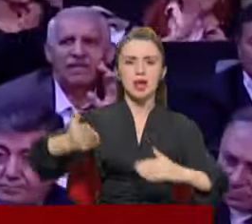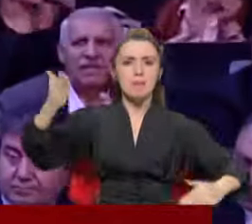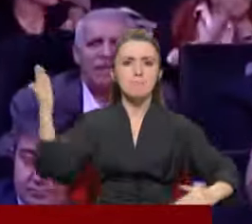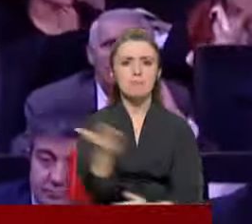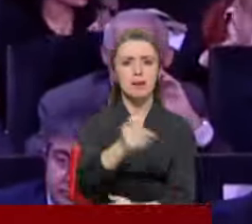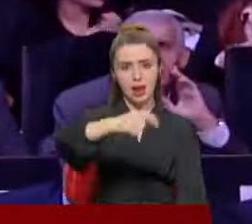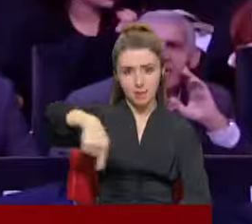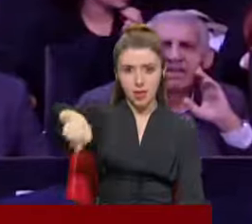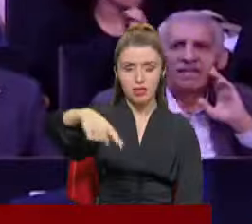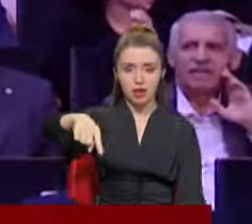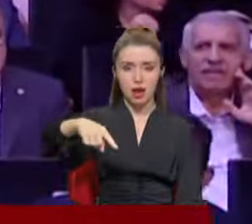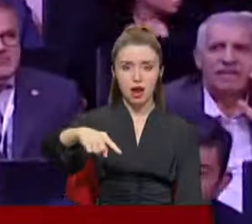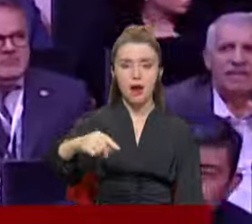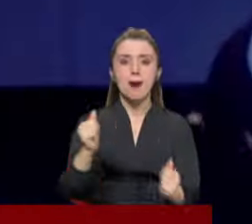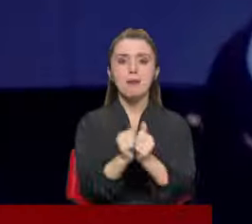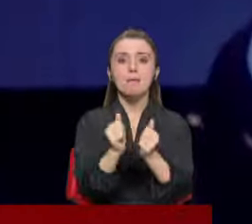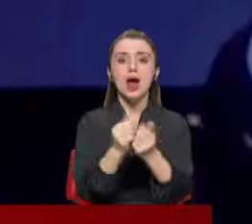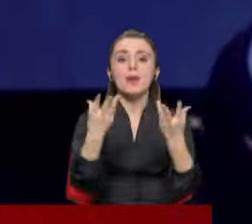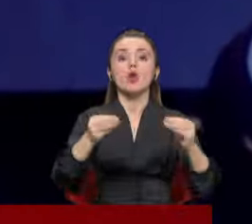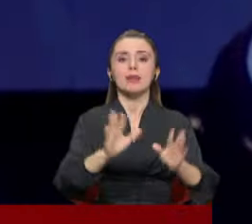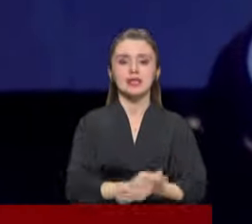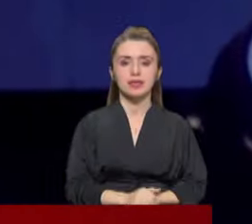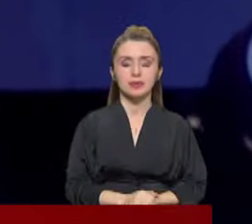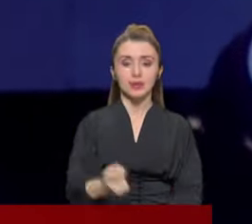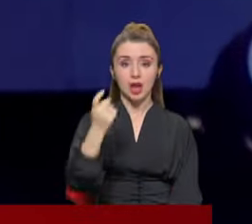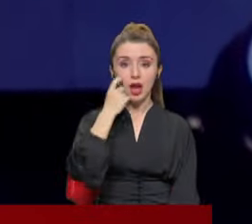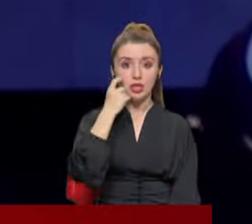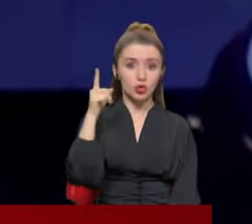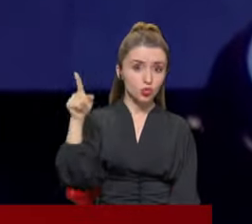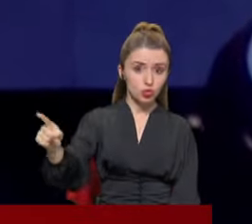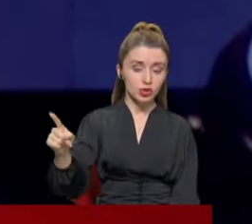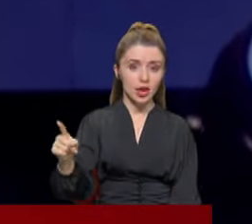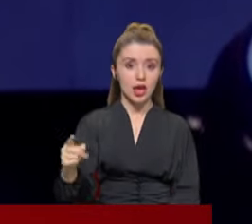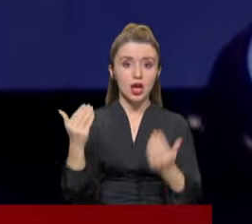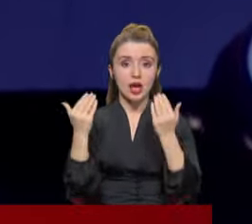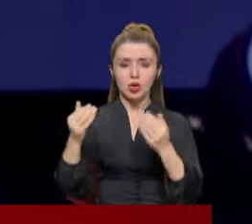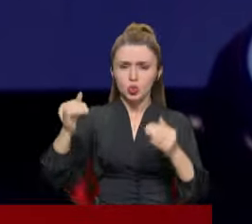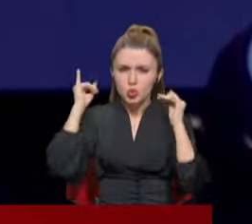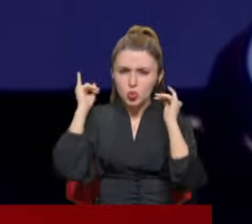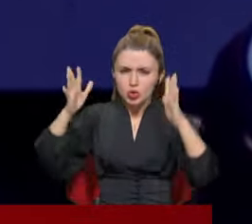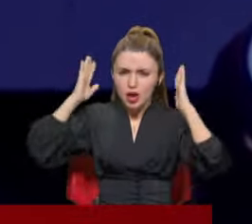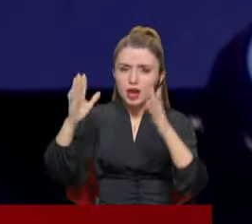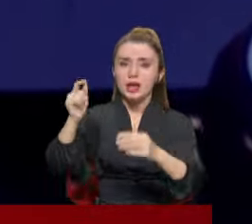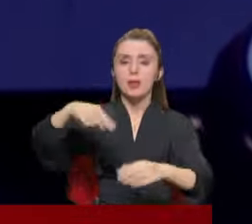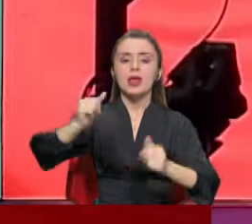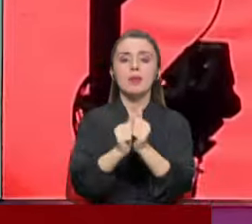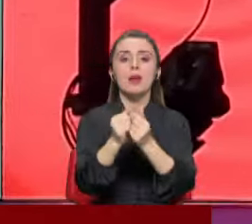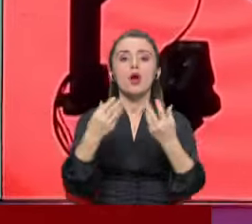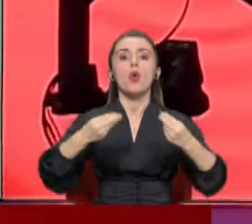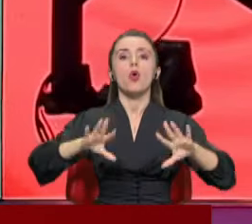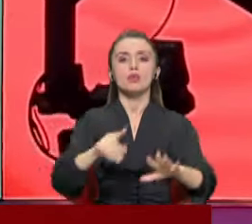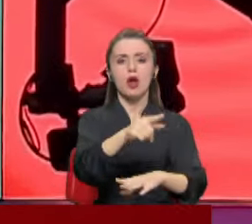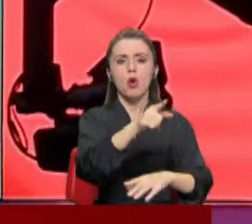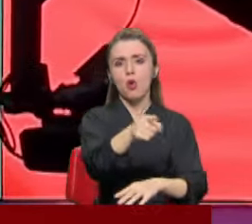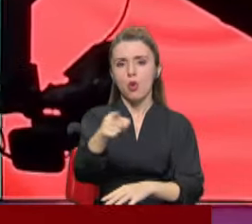ihanet edenlerle yoldaşlık etmeyiz. Atatürk'e berdua edenlerle kol kola yürümeyiz. Her